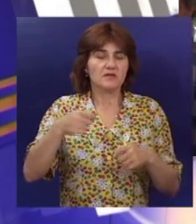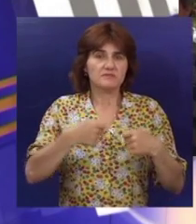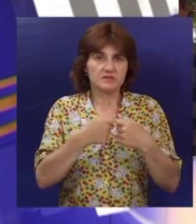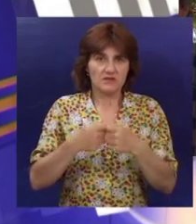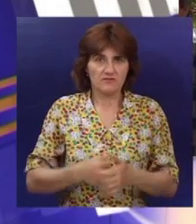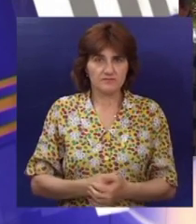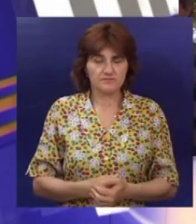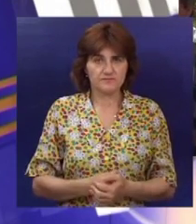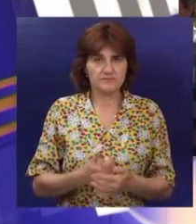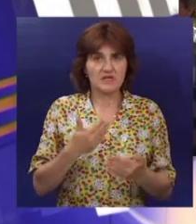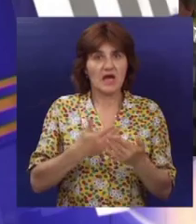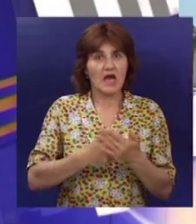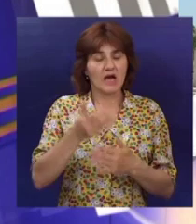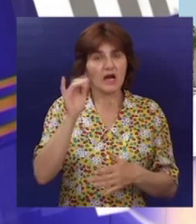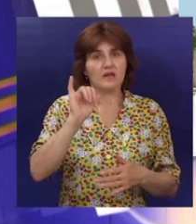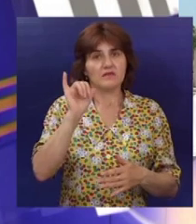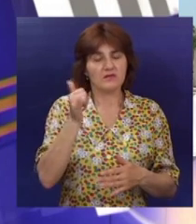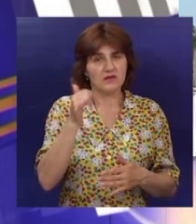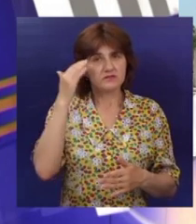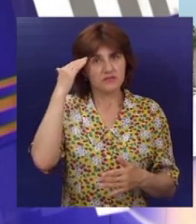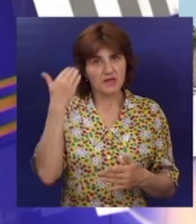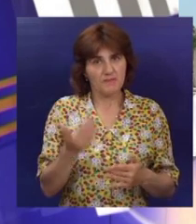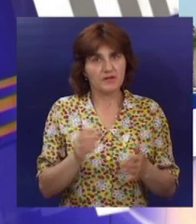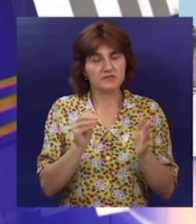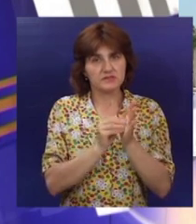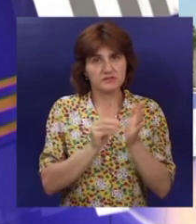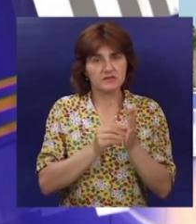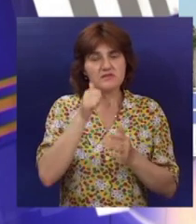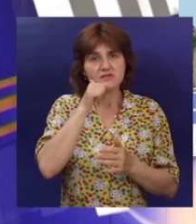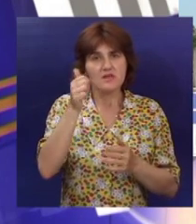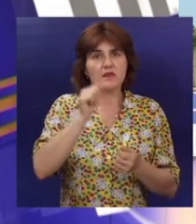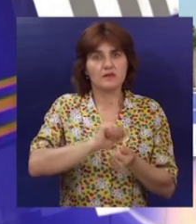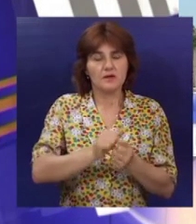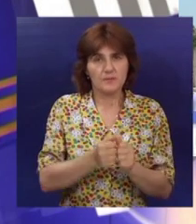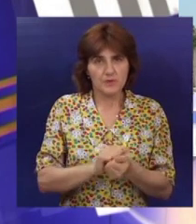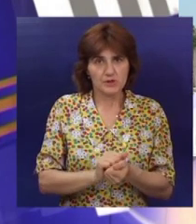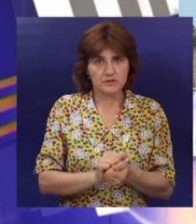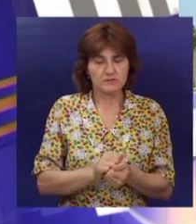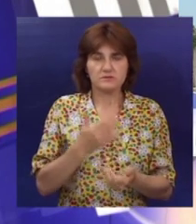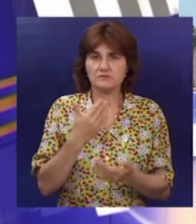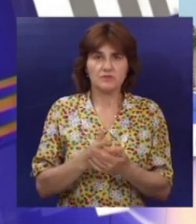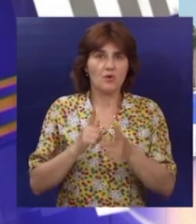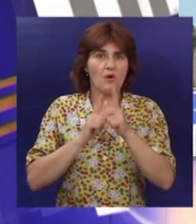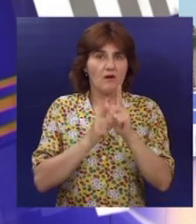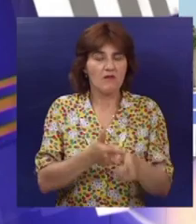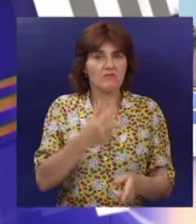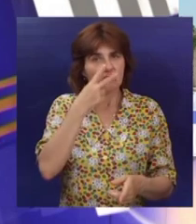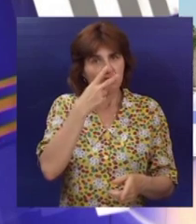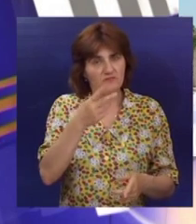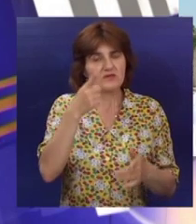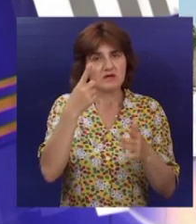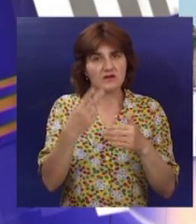saveznicima. Grad podržava obeležavanje Dana borca iz jasnog razloga što je antifašistička borba pokazala sve